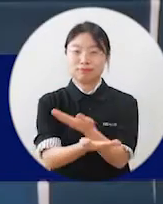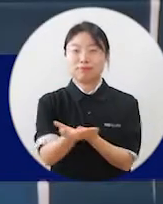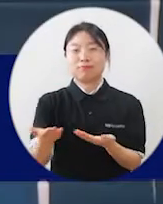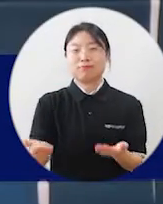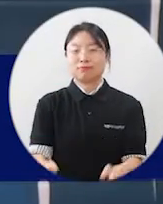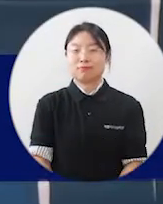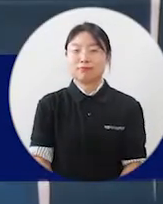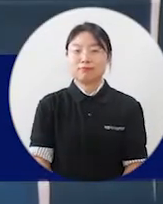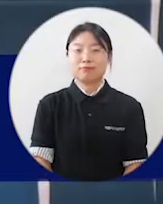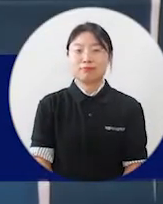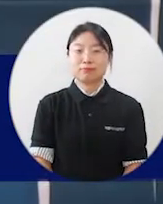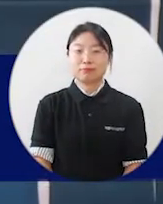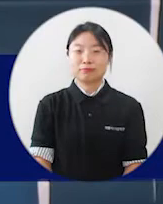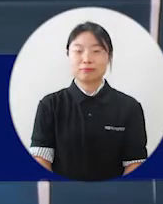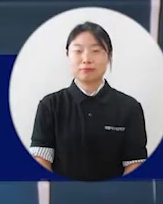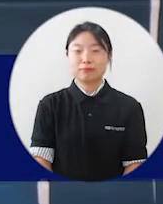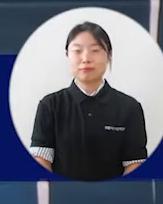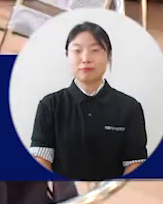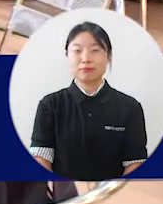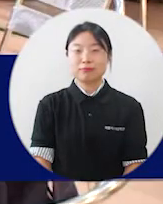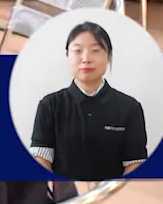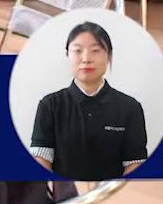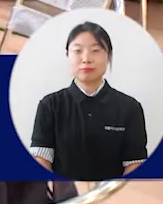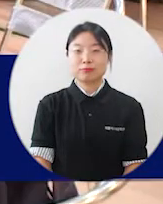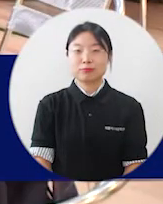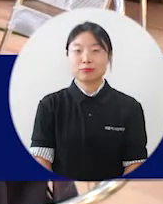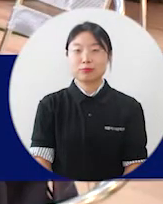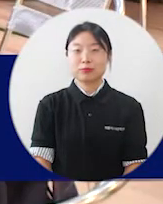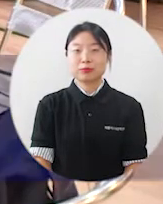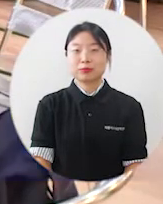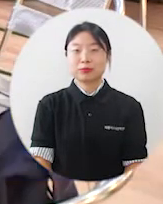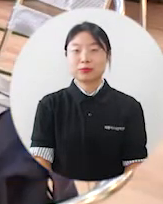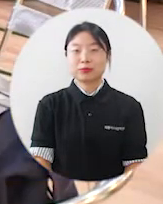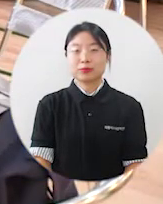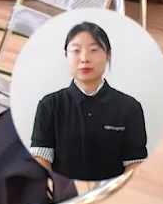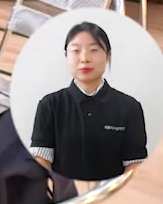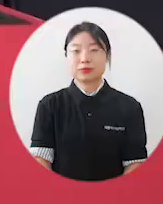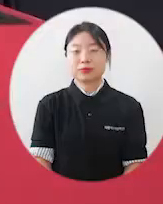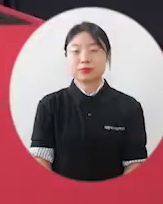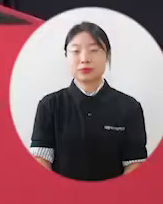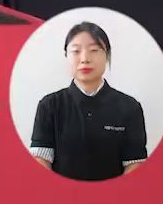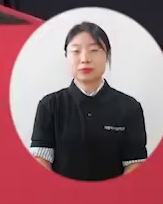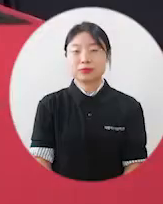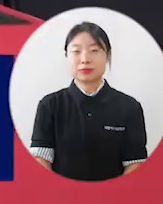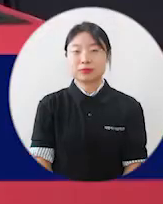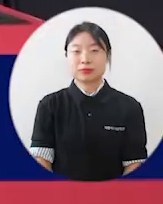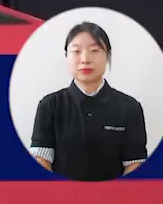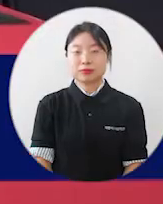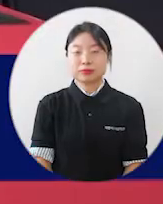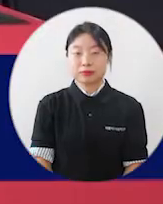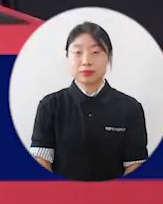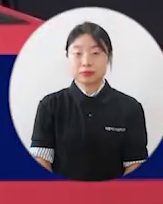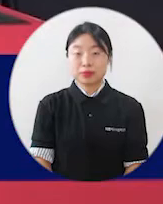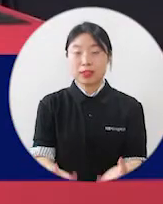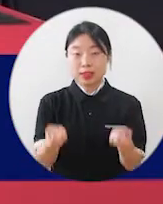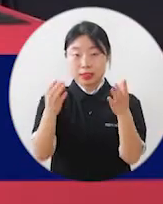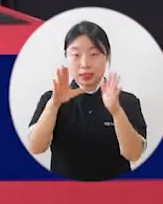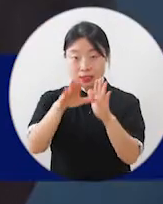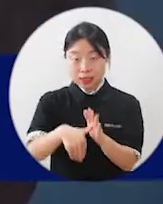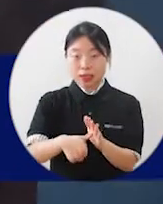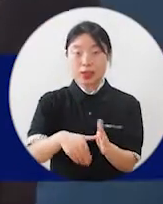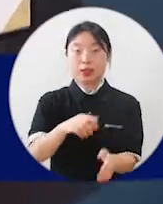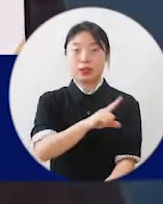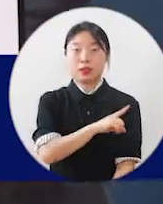모여 배움으로 변화된 일상의 즐거움을 나누는 자리가 됐습니다. 1부에서는 마음속 세상 풍경을